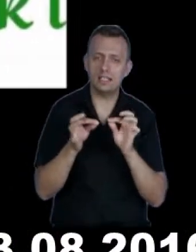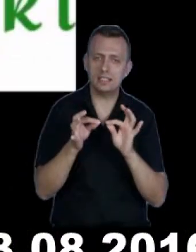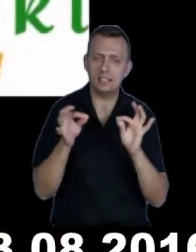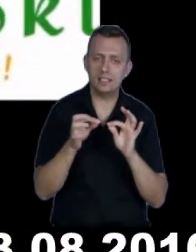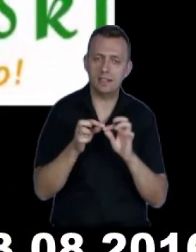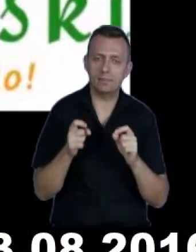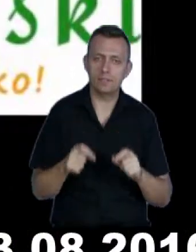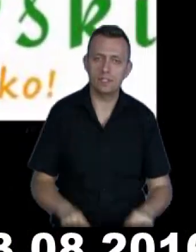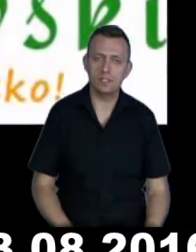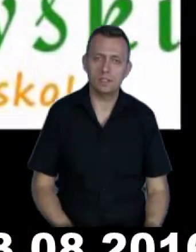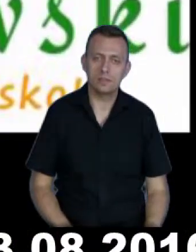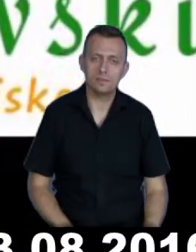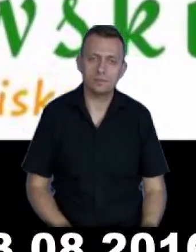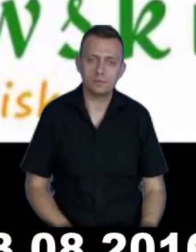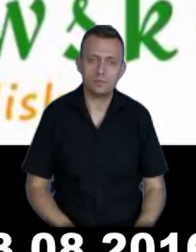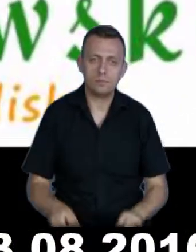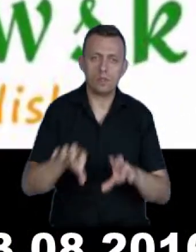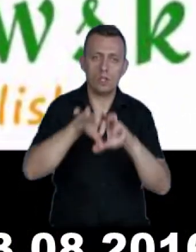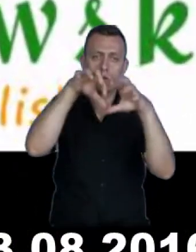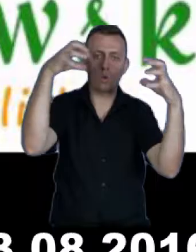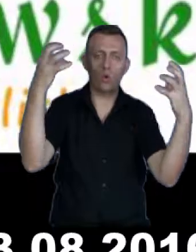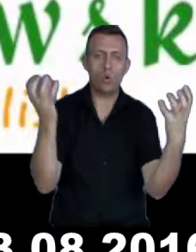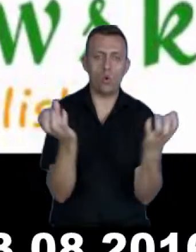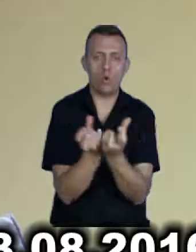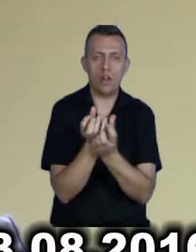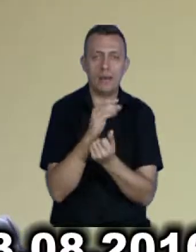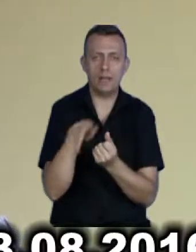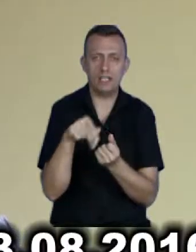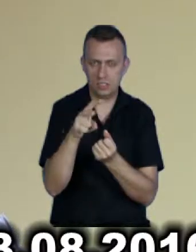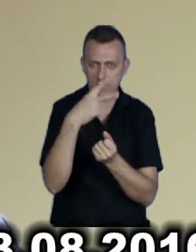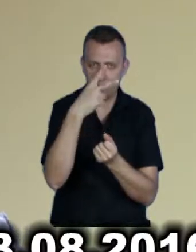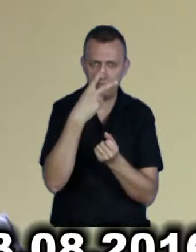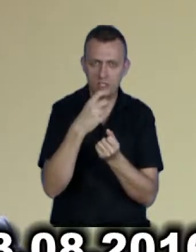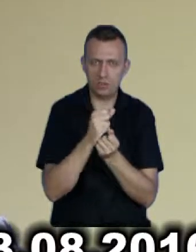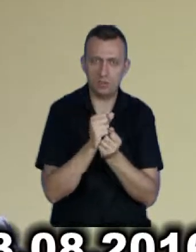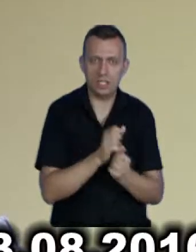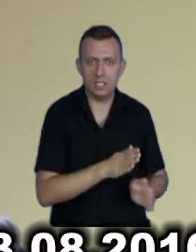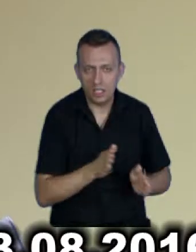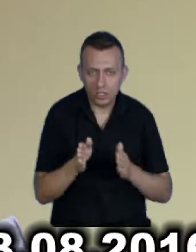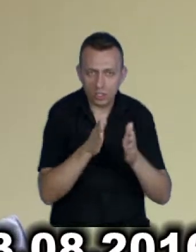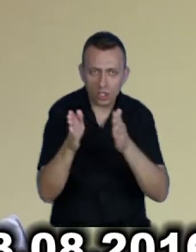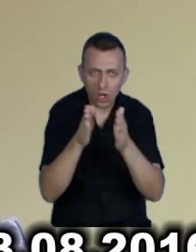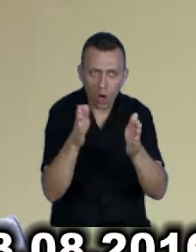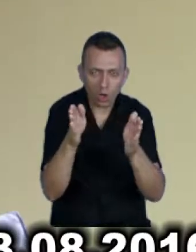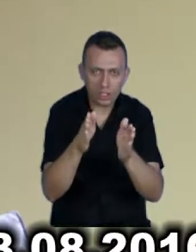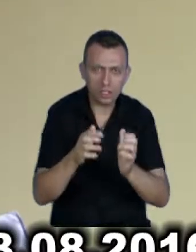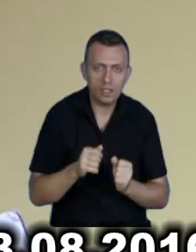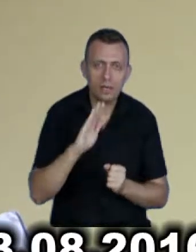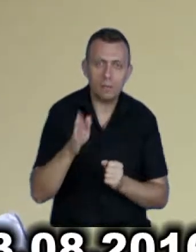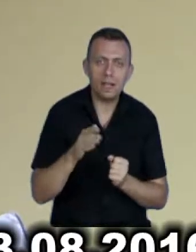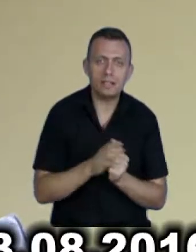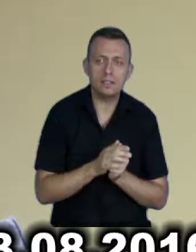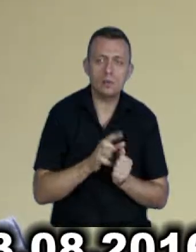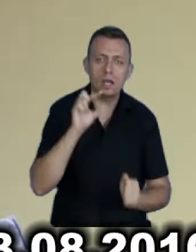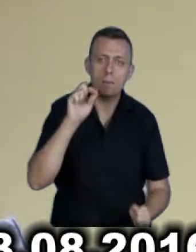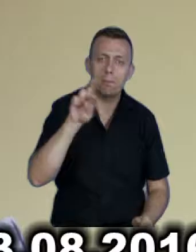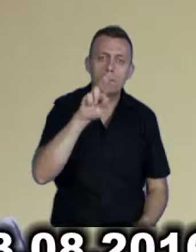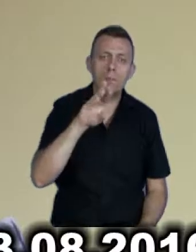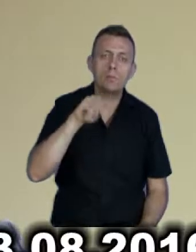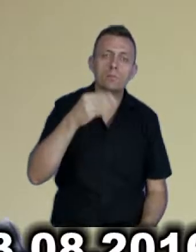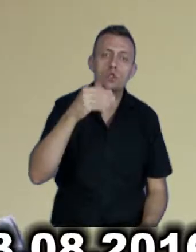logo. Projekt loga czeka jeszcze na zatwierdzenie przez Radę Powiatu. Hasło zachowujemy, tak? To hasło, które już na stronie internetowej starostwa można